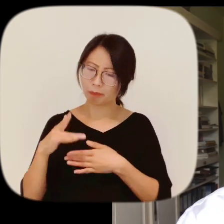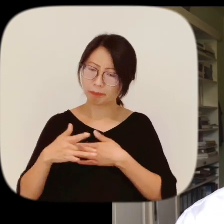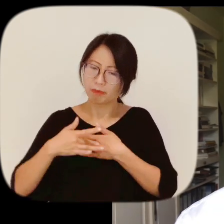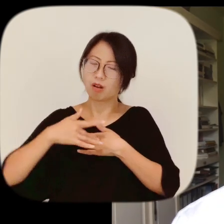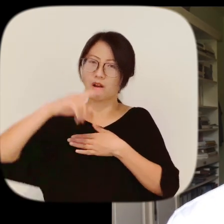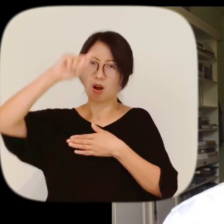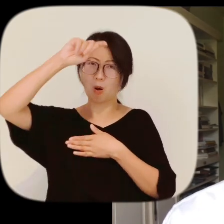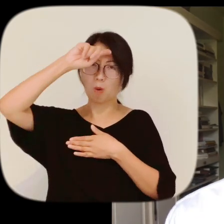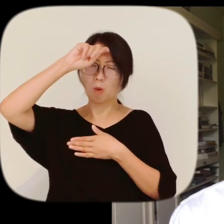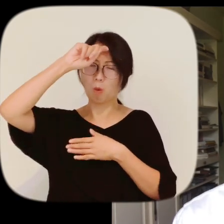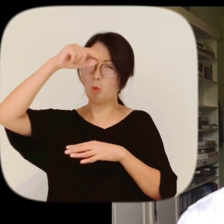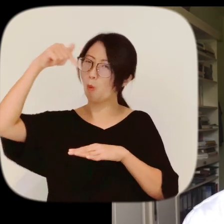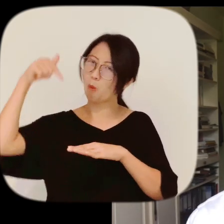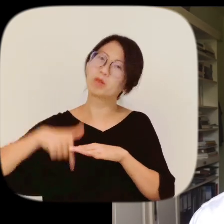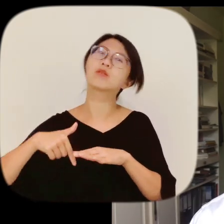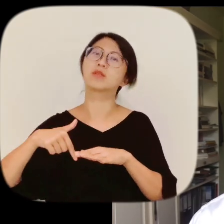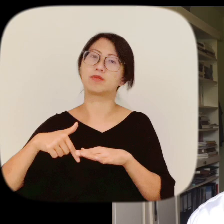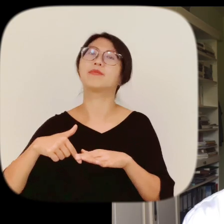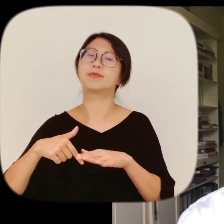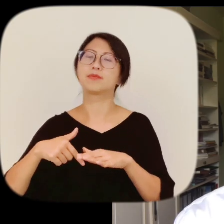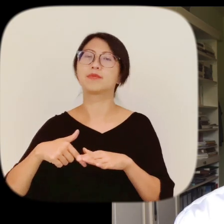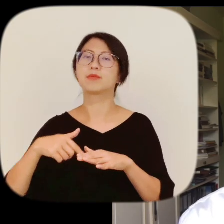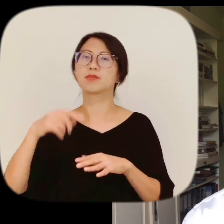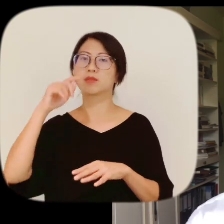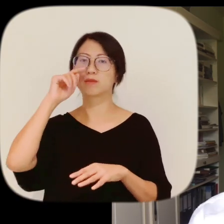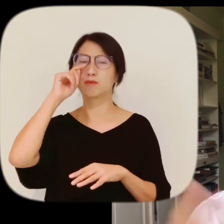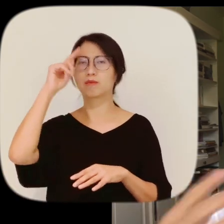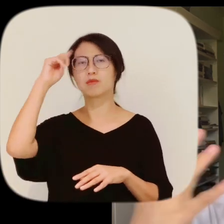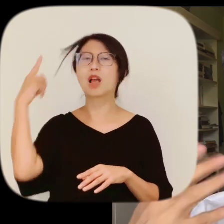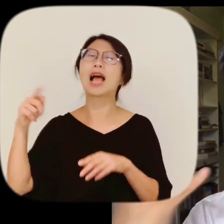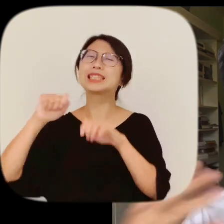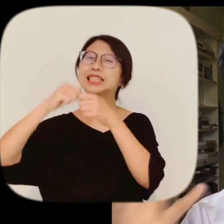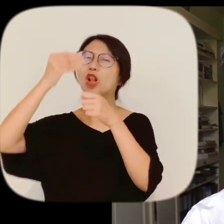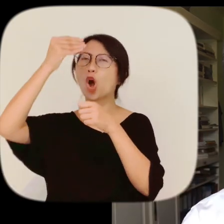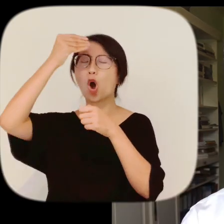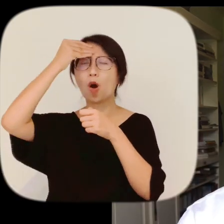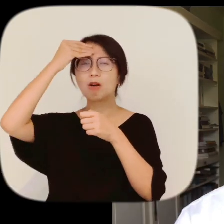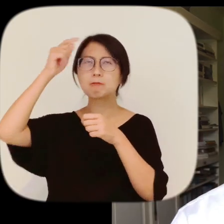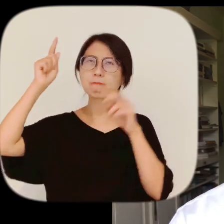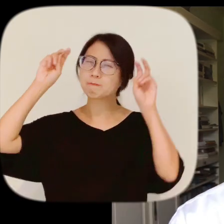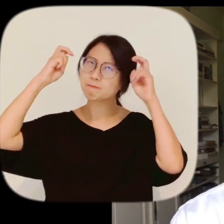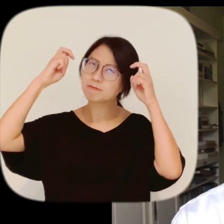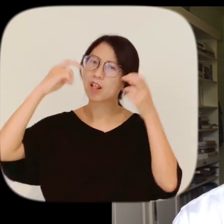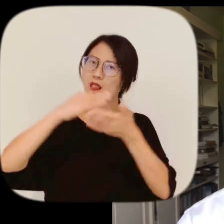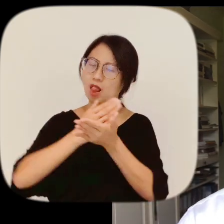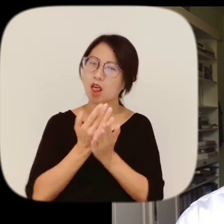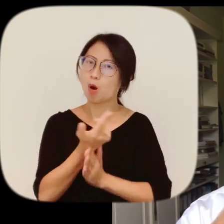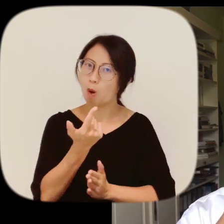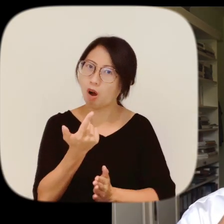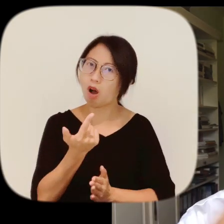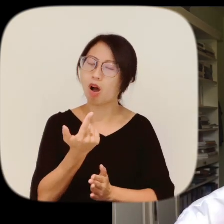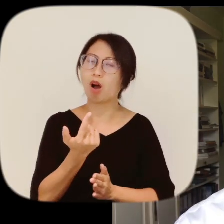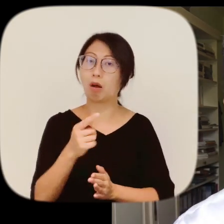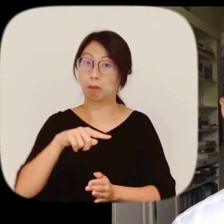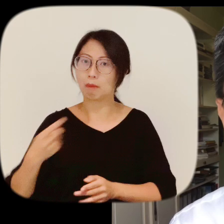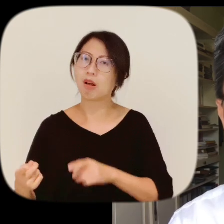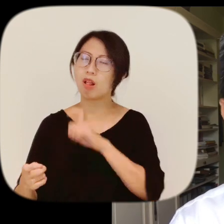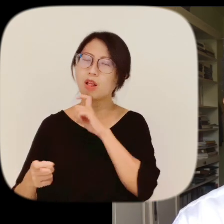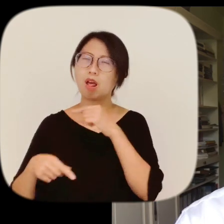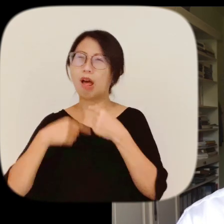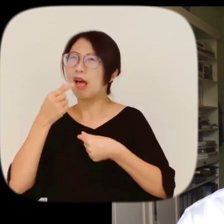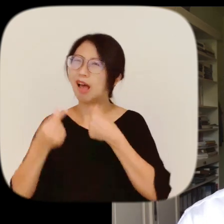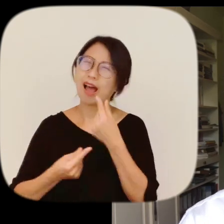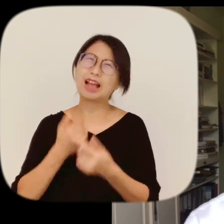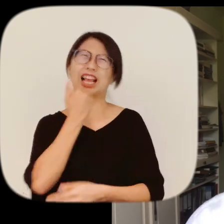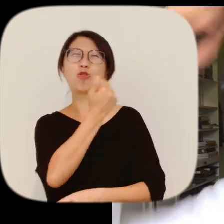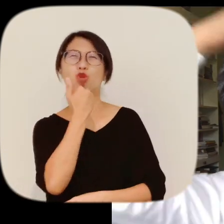了之后呢我很深印象的这本书除了他有很多哲学的思考之外呢你会见到他很多牢骚